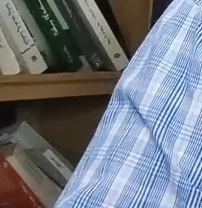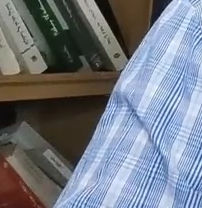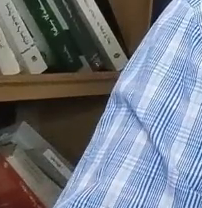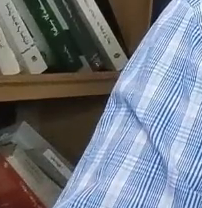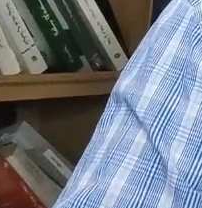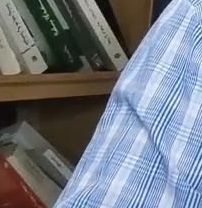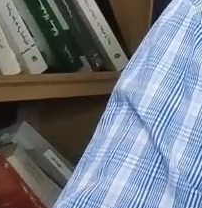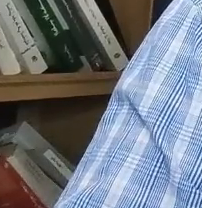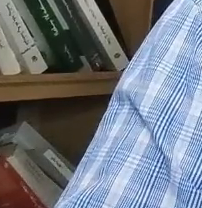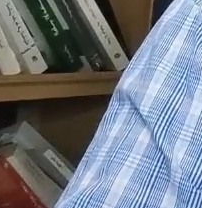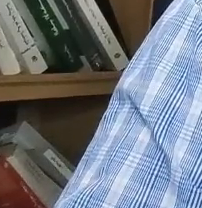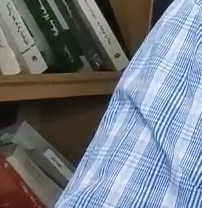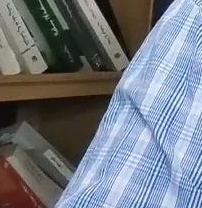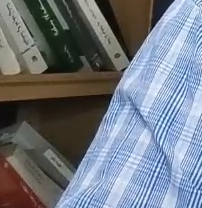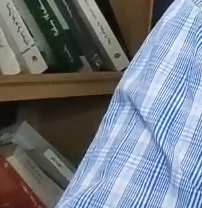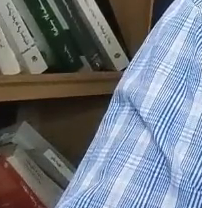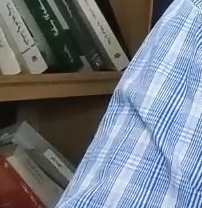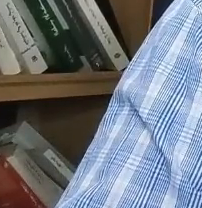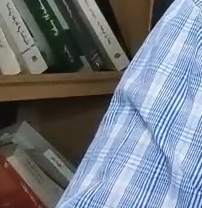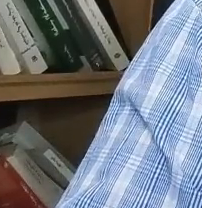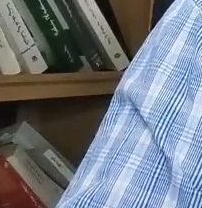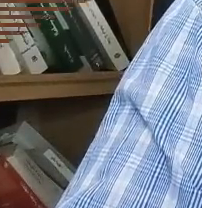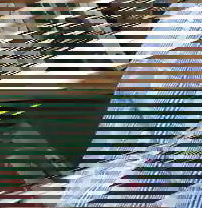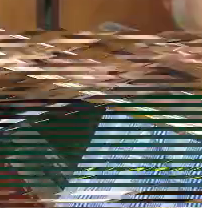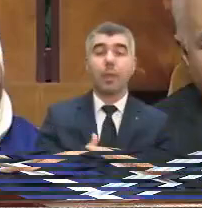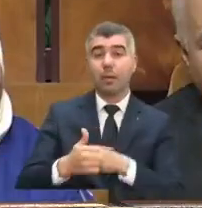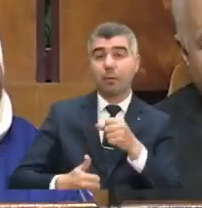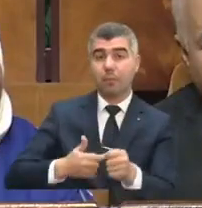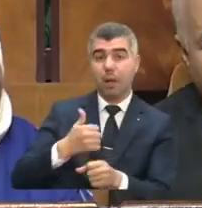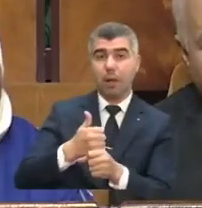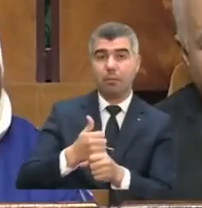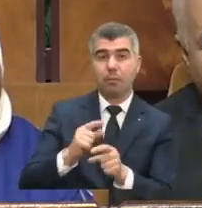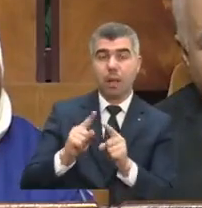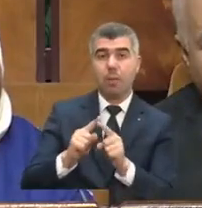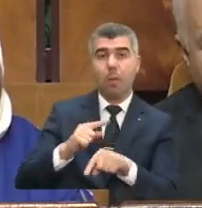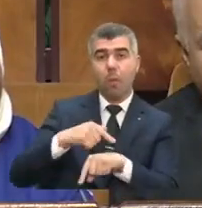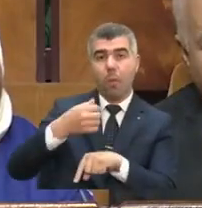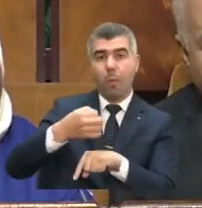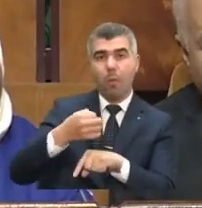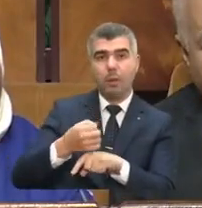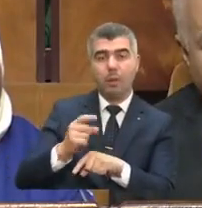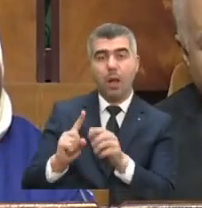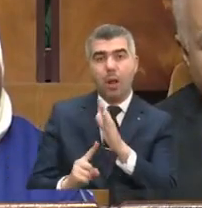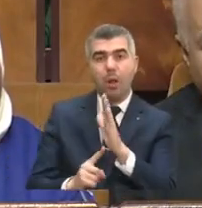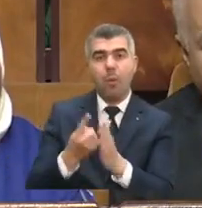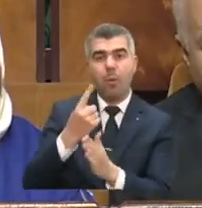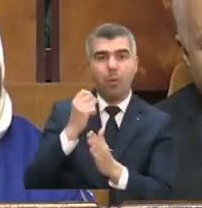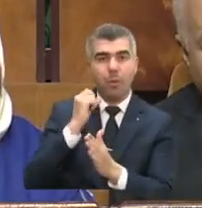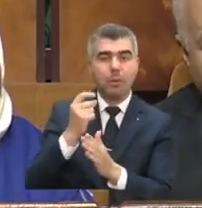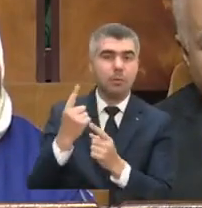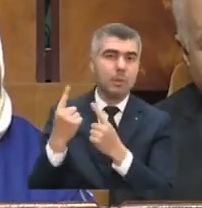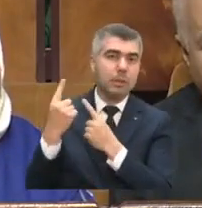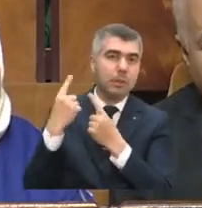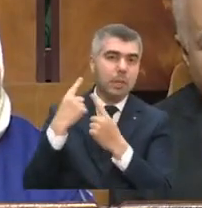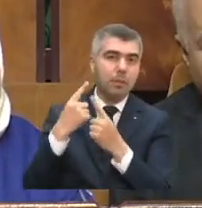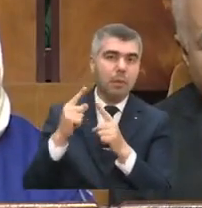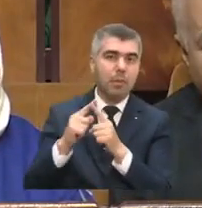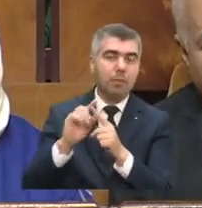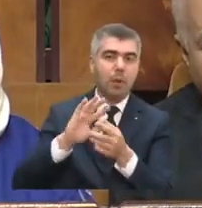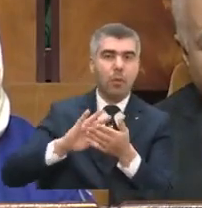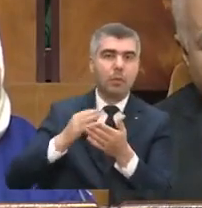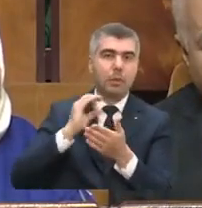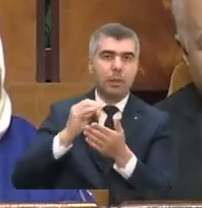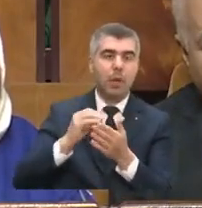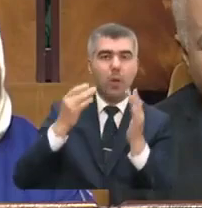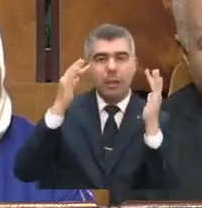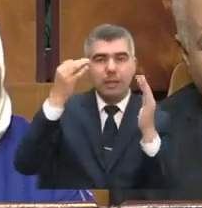المجتمع والأسرة المغربية. حيث أنه في وقت وجيز أول مرة في تاريخ ديال المغرب نسمع بالصناعة